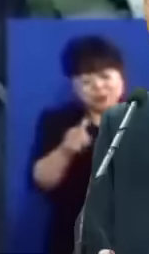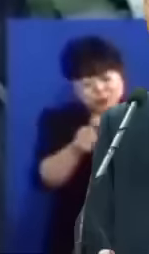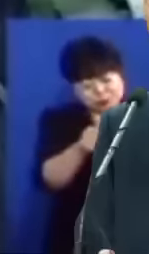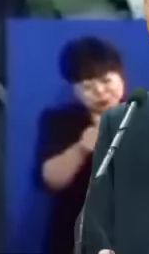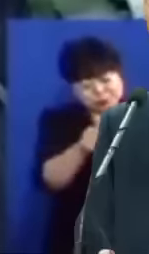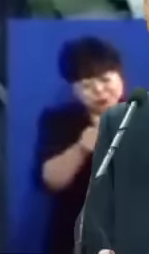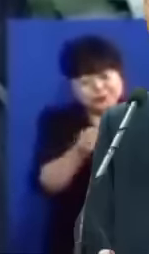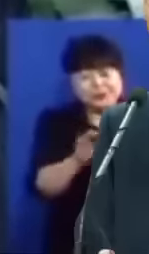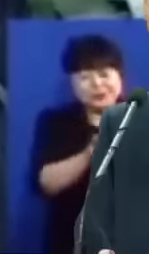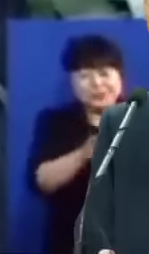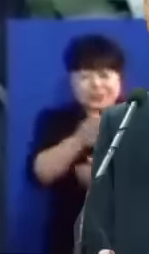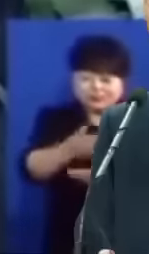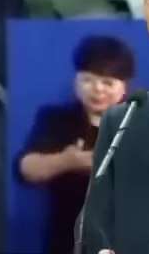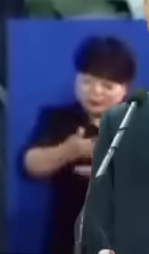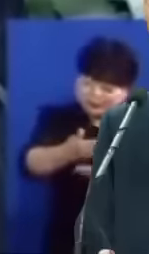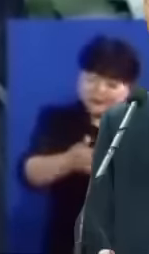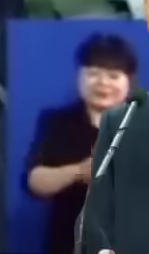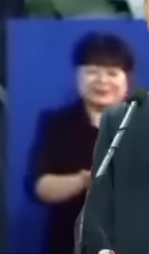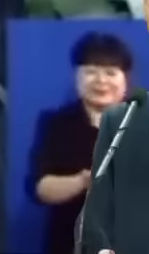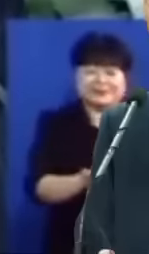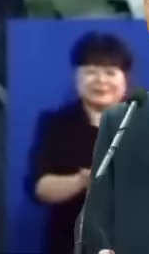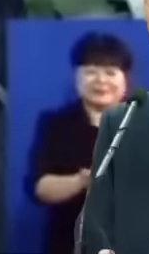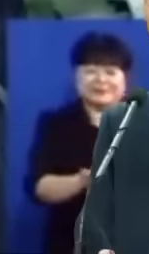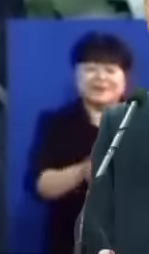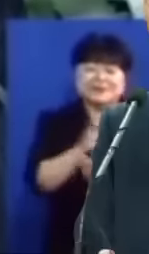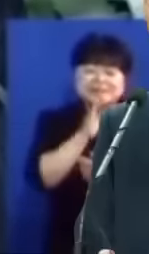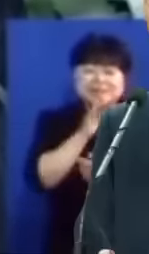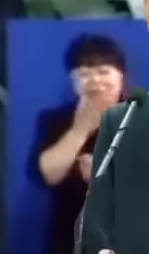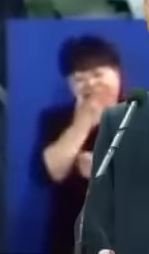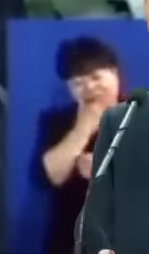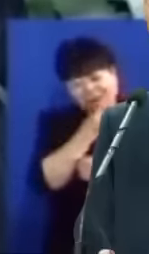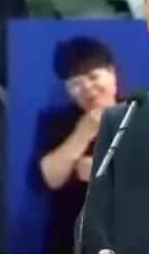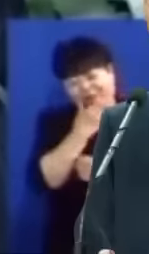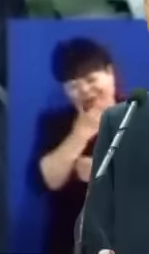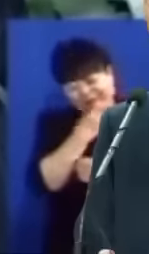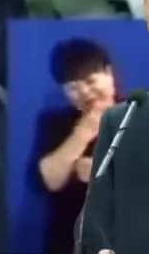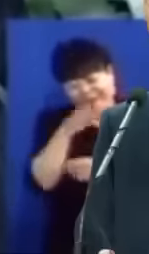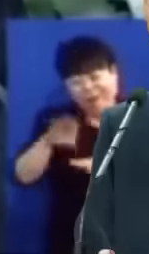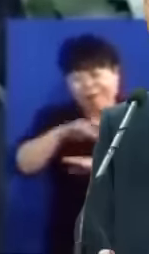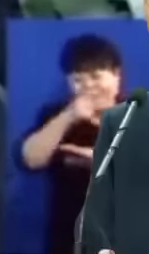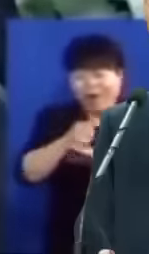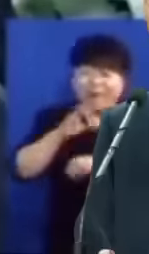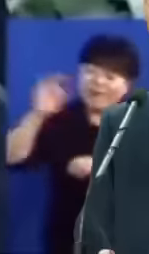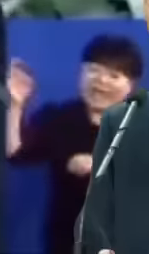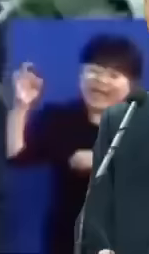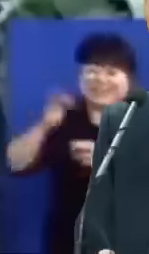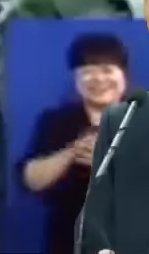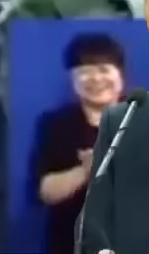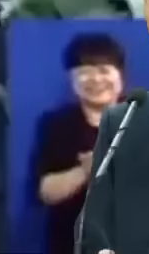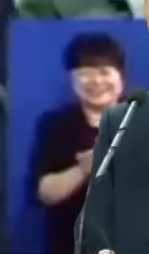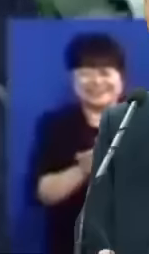부부간에 사랑하고 사랑받으면 그야 뭐 왕 오케이지.